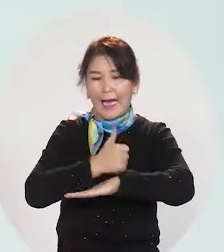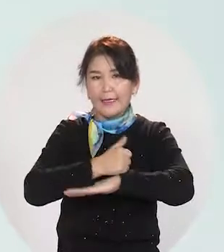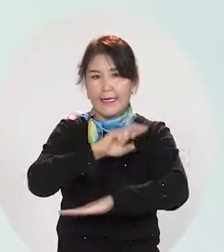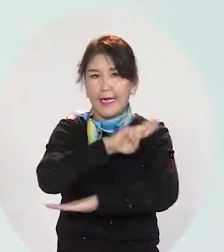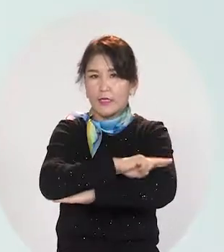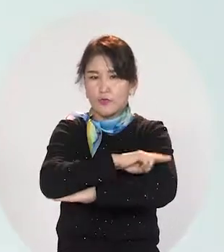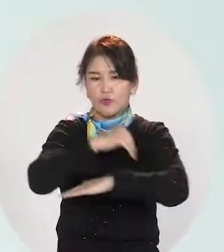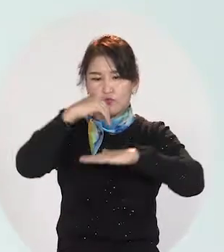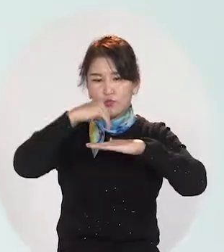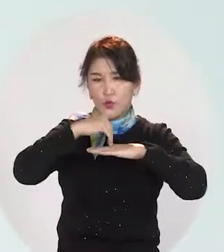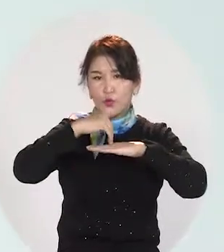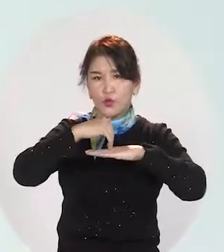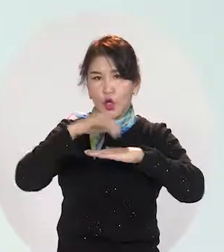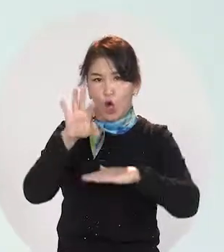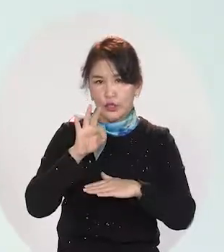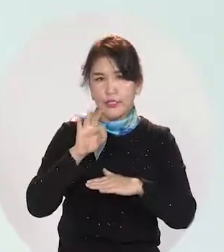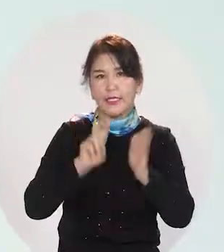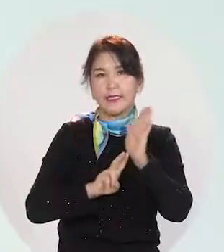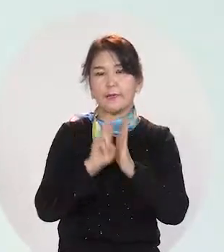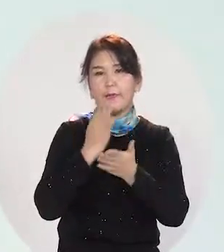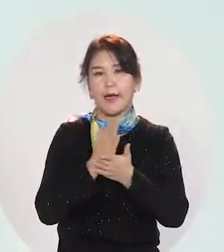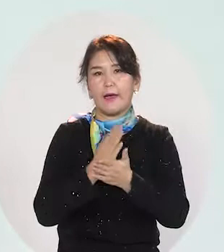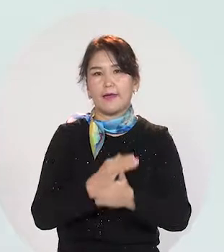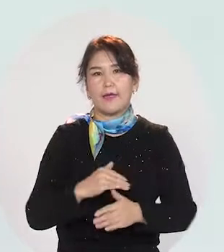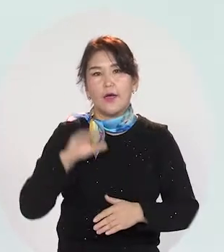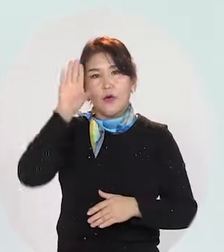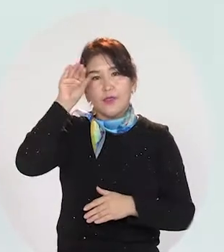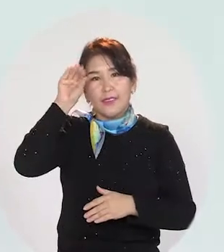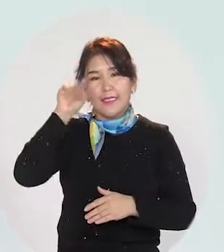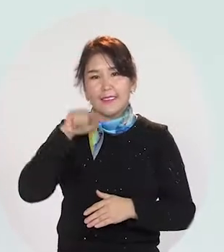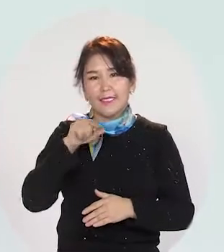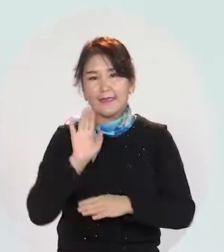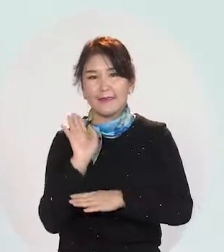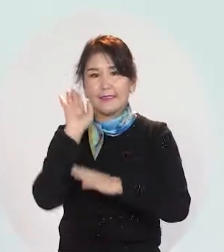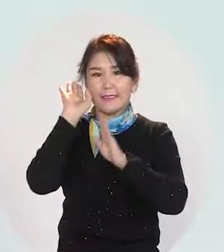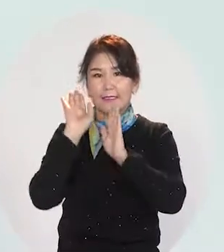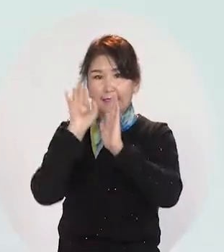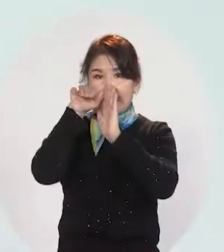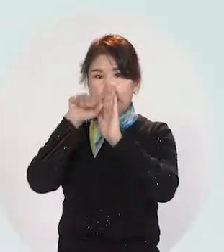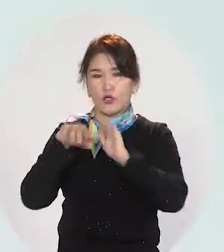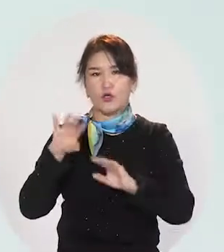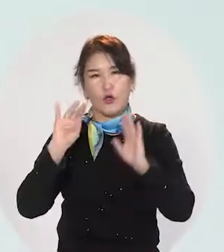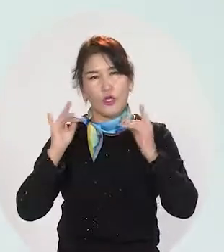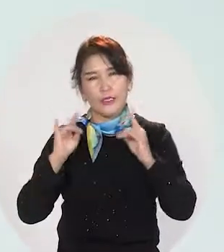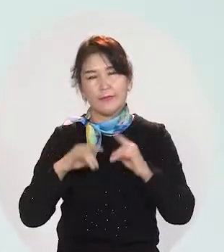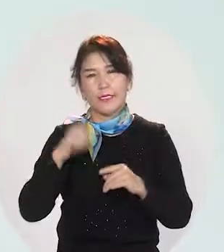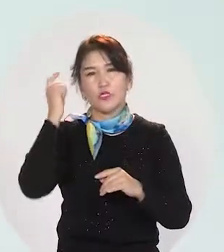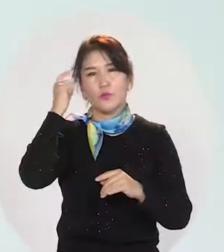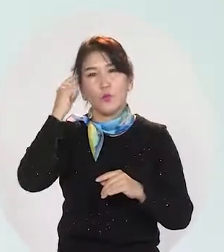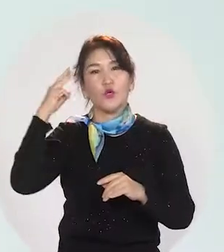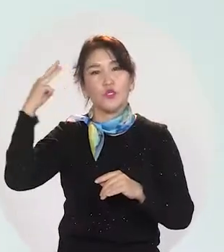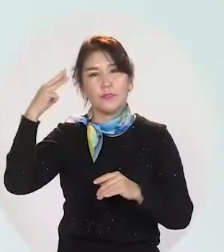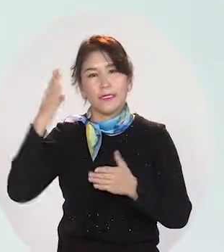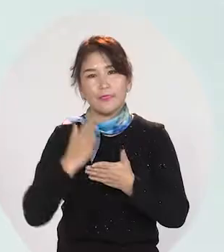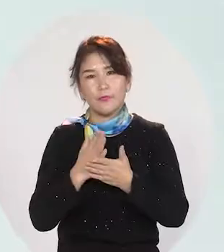төлөвшлөө олж эхэлдэг гэж үздэг. Магадгүй өсвөр насндаа сакс тоглохынсан гэж мөрөөдөж байсан бол ахлах ангид тэр саксаараа бүр хичээлээд